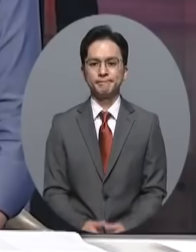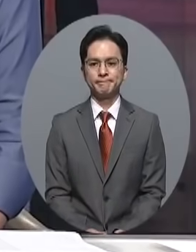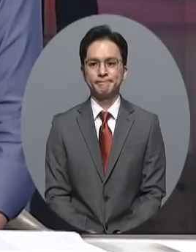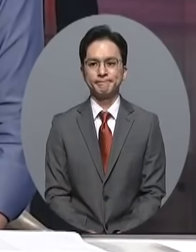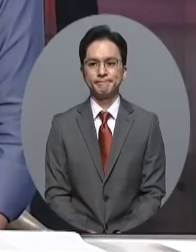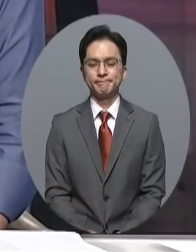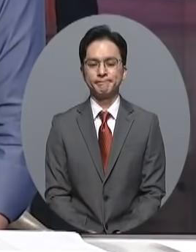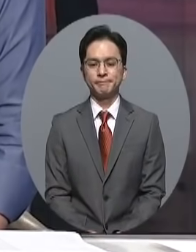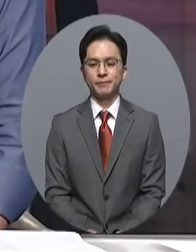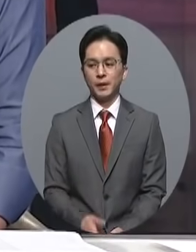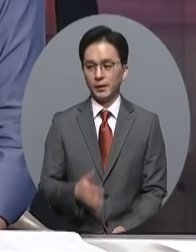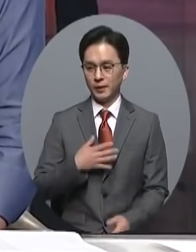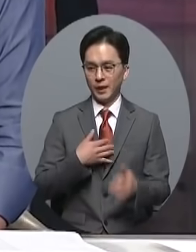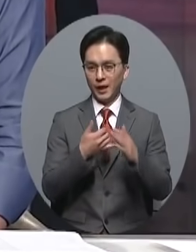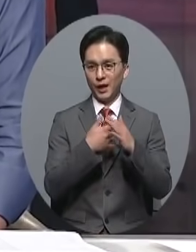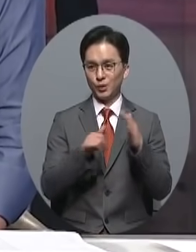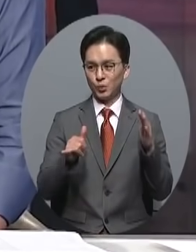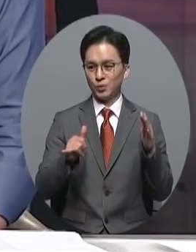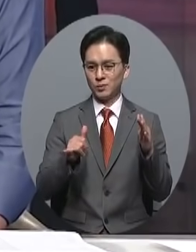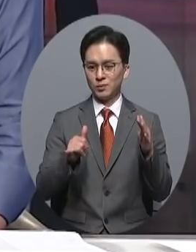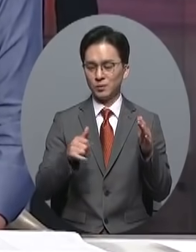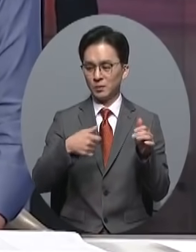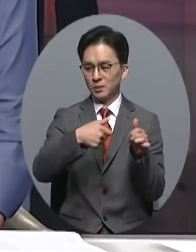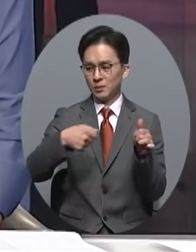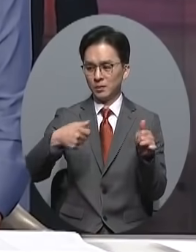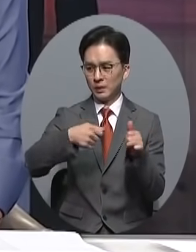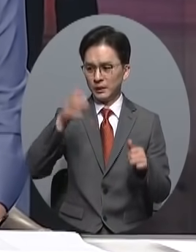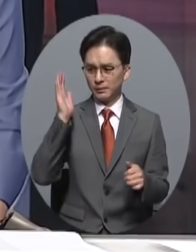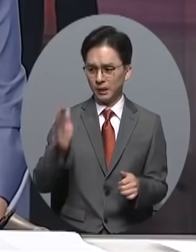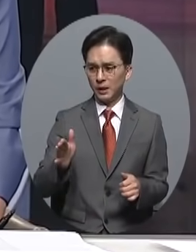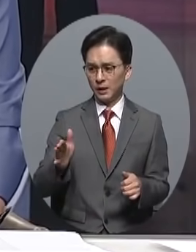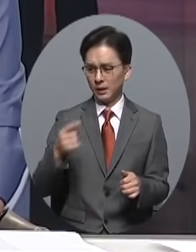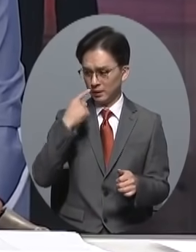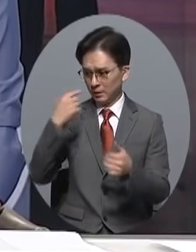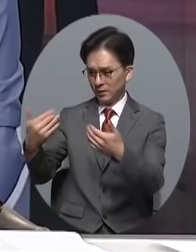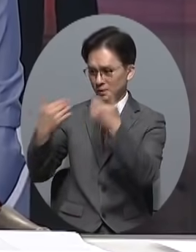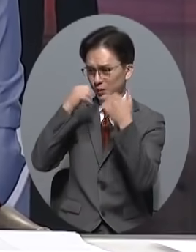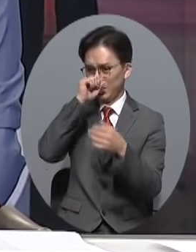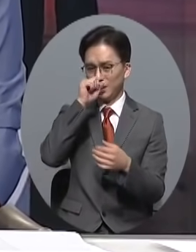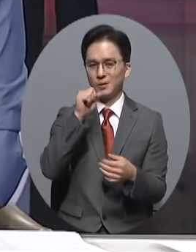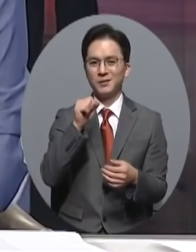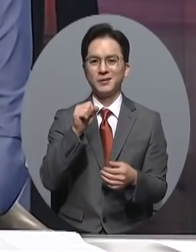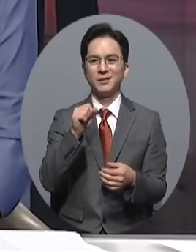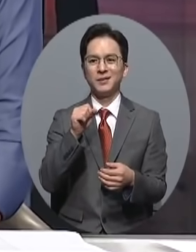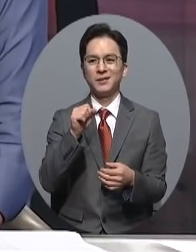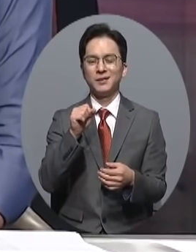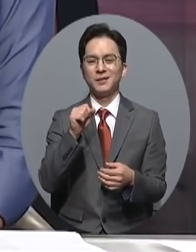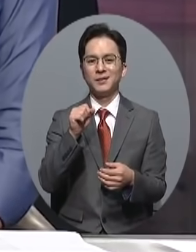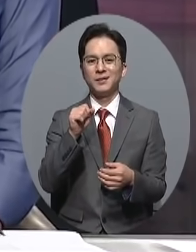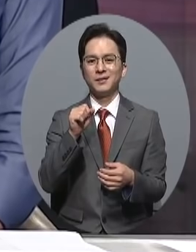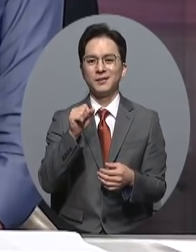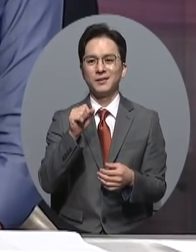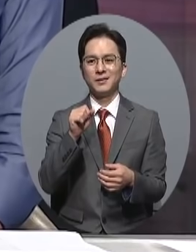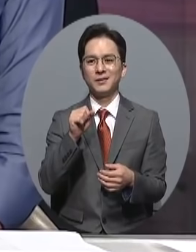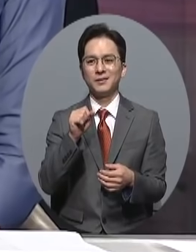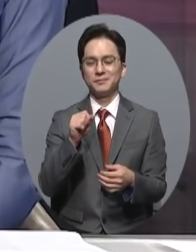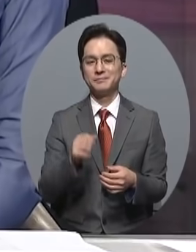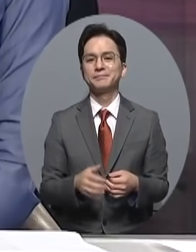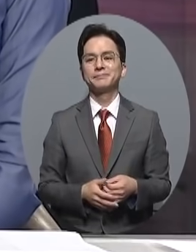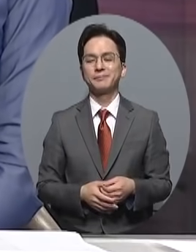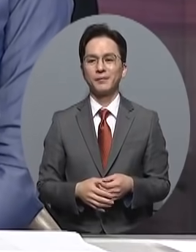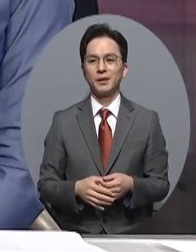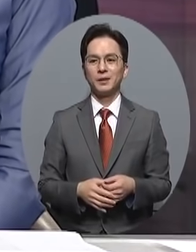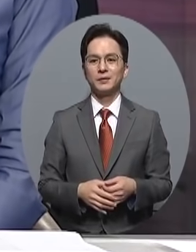자, 가족은 건들지 말자 네. 이런 얘기를 했습니다. 같은 당이기 때문에 할 수도 있다고 생각하지만